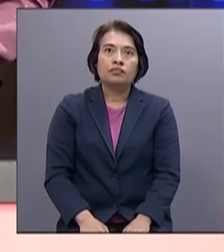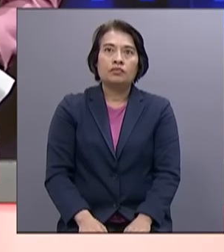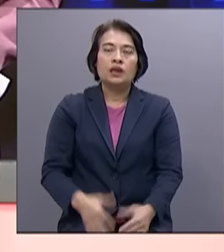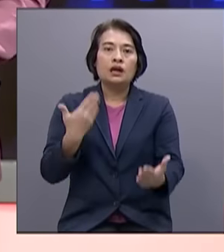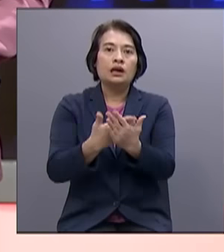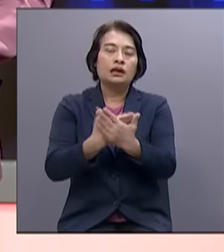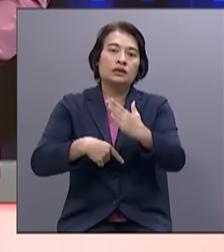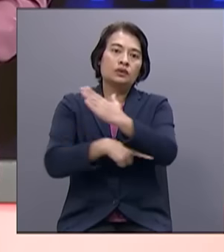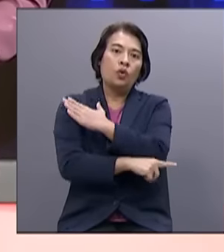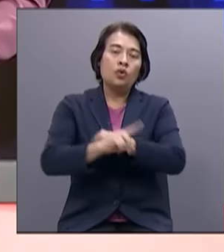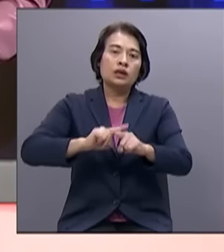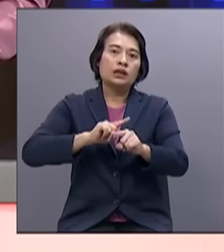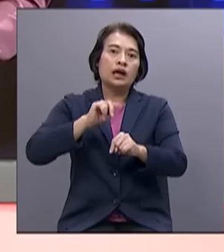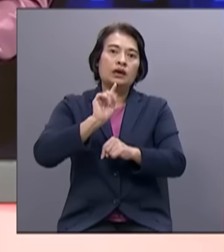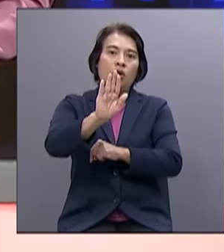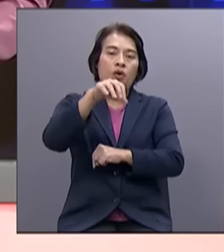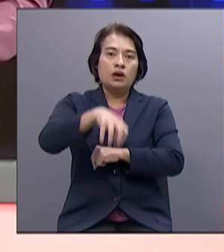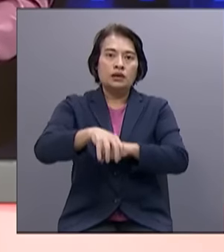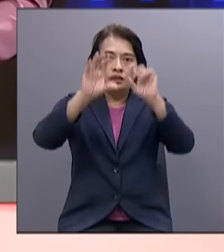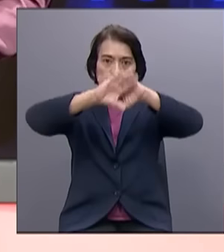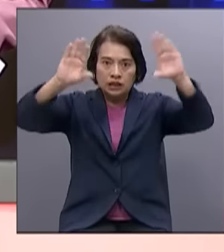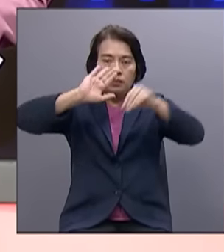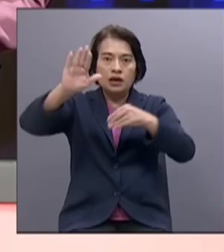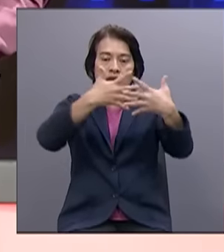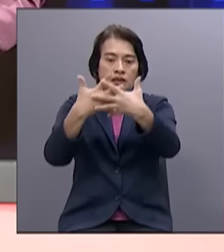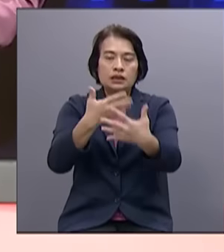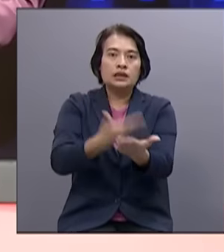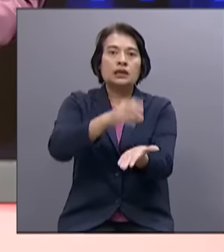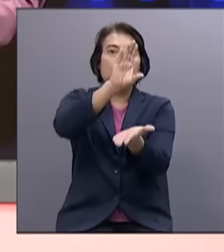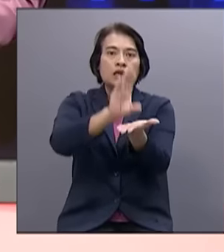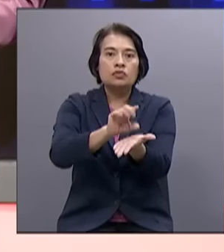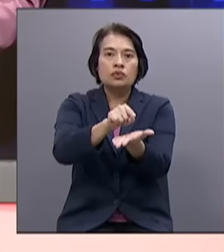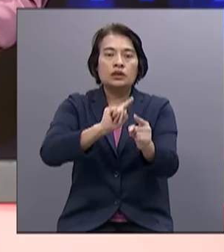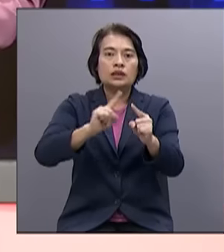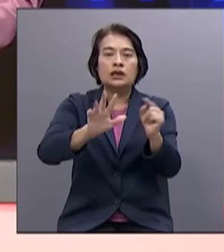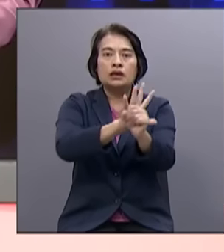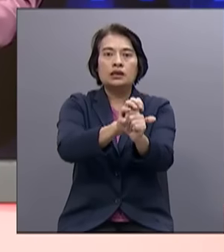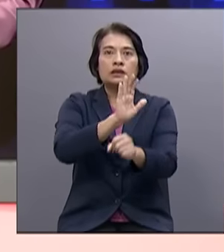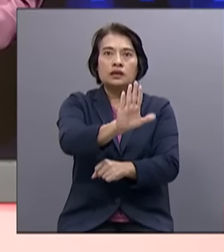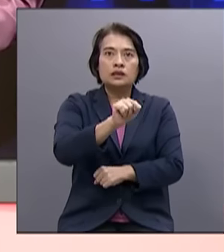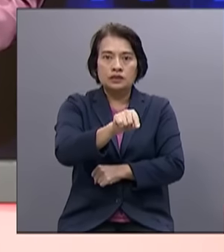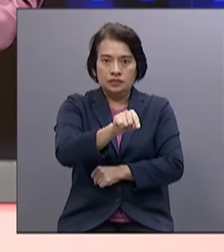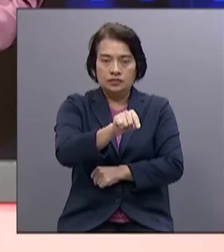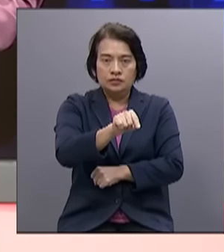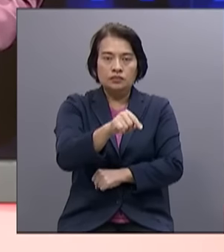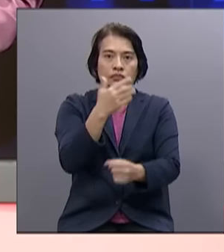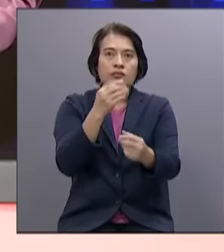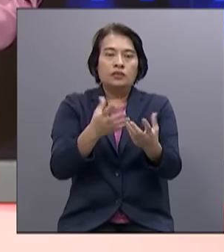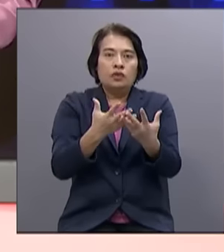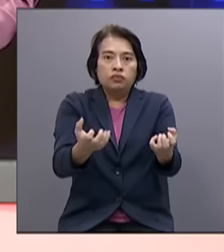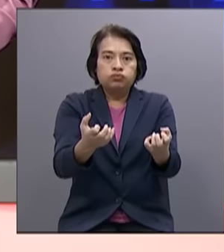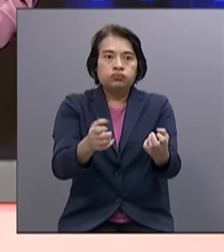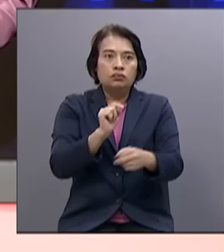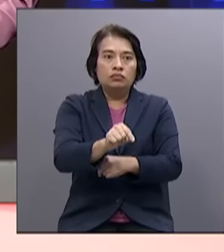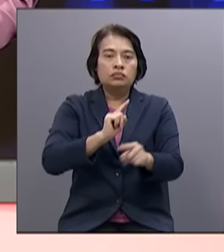เงินจากหน่วยงานของรัฐบาลสหรัฐอย่างเช่นกองทุนบรรเทาทุกขโควิด 199เฉพาะส่วนนี้มูลค่าความเสียหายมาก